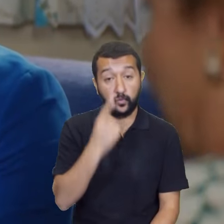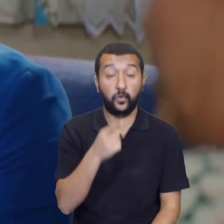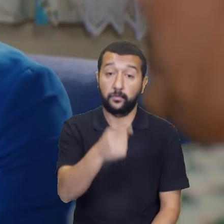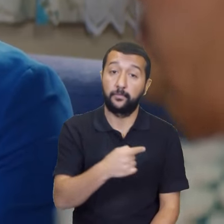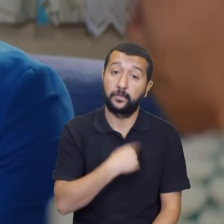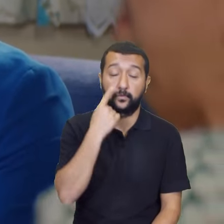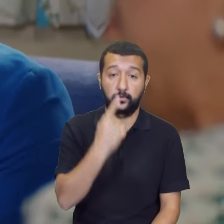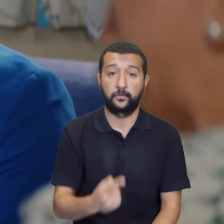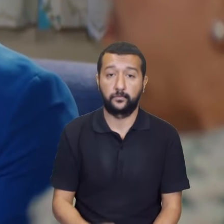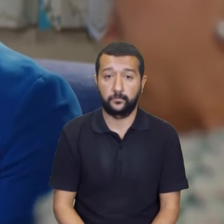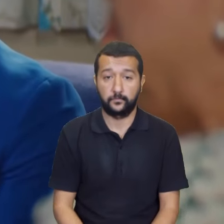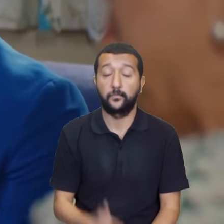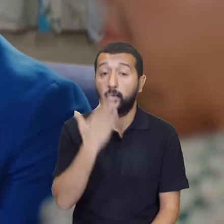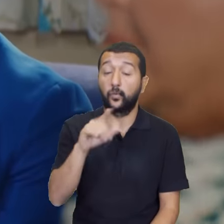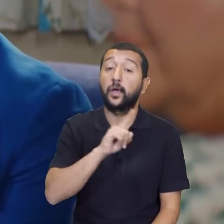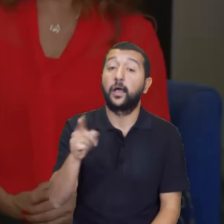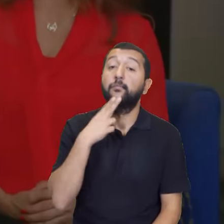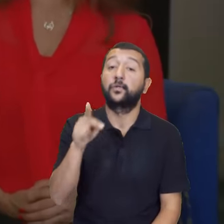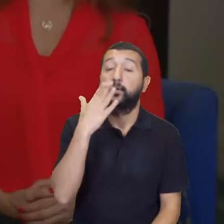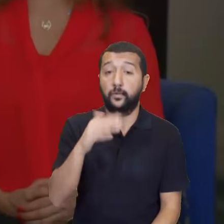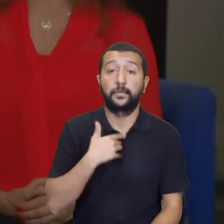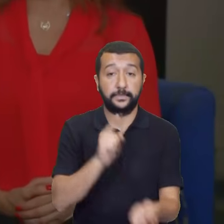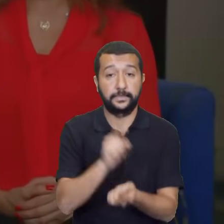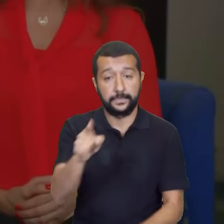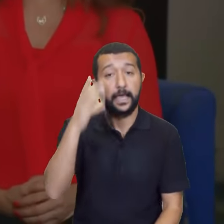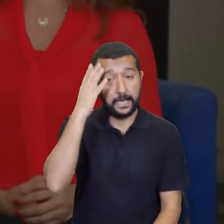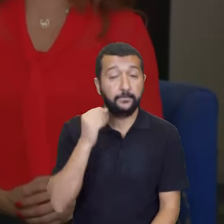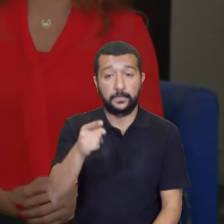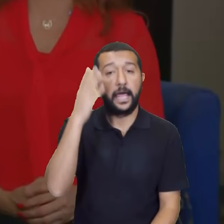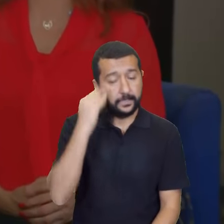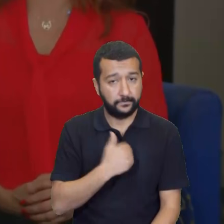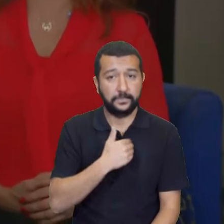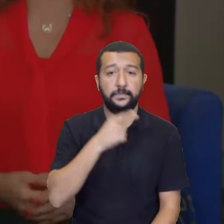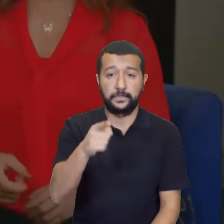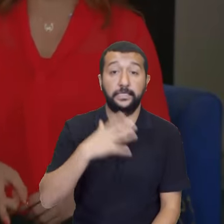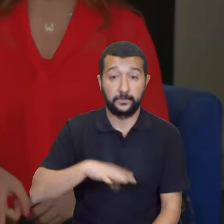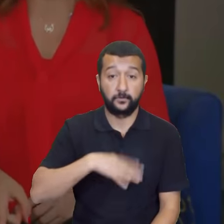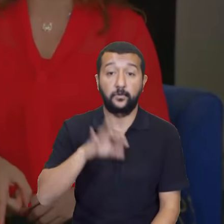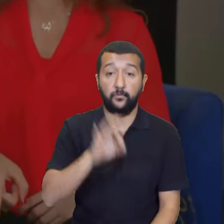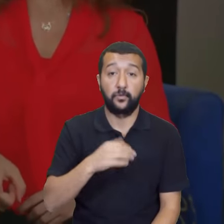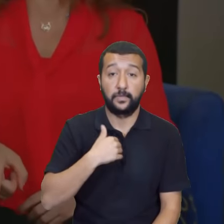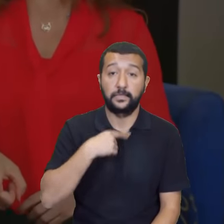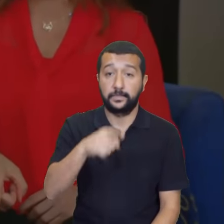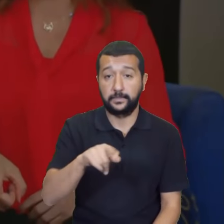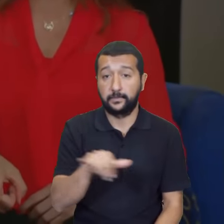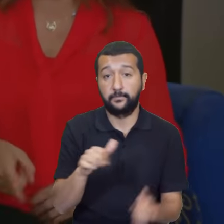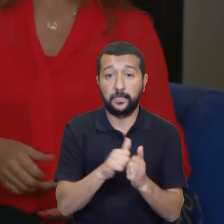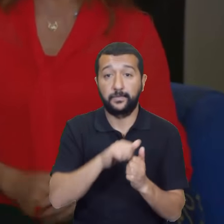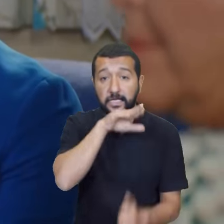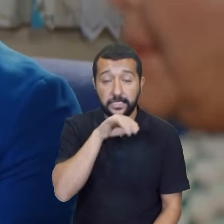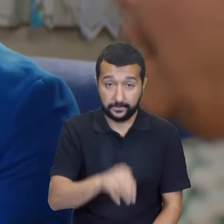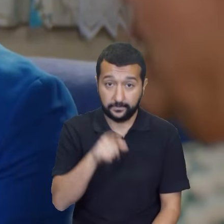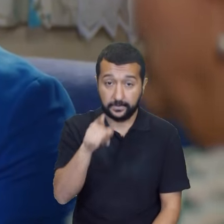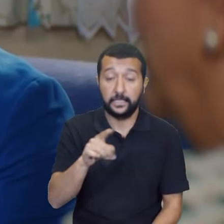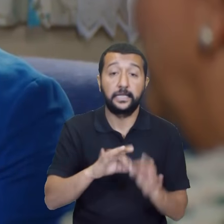Göreyim ben bir. Yok abla, yok. Ben seni anladım. Anladım ben seni. Sen istiyorsun ki böyle ben senin dizinin dibinde yaşlanayım,